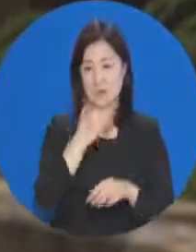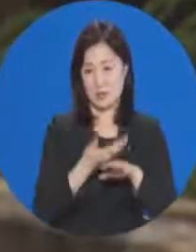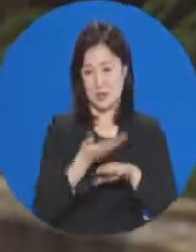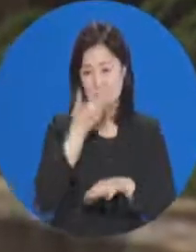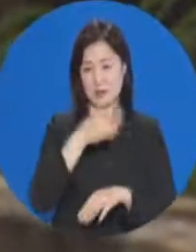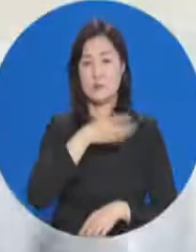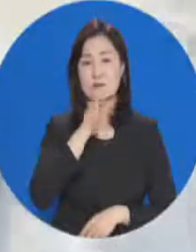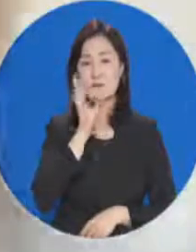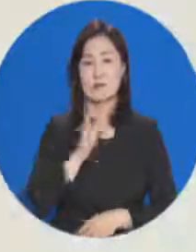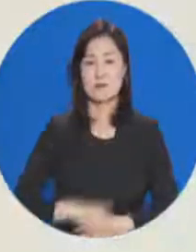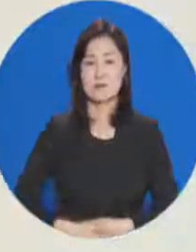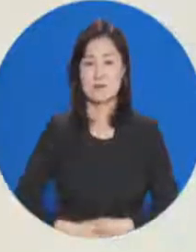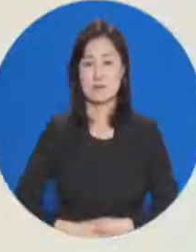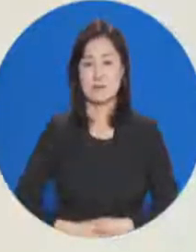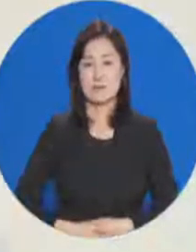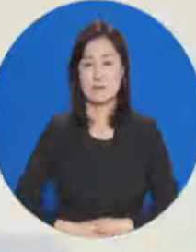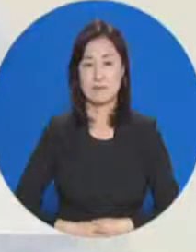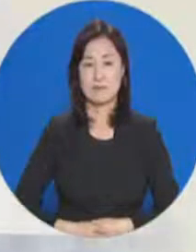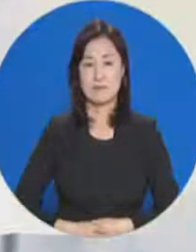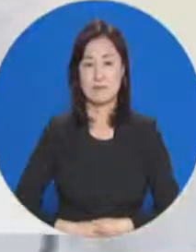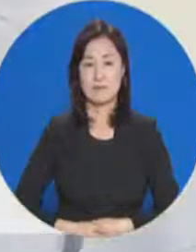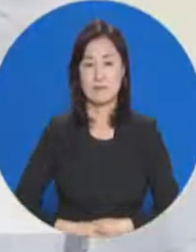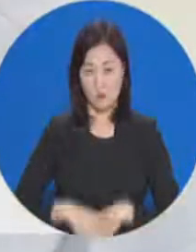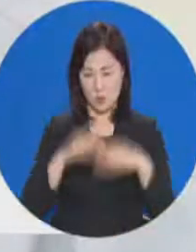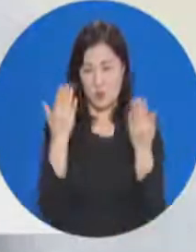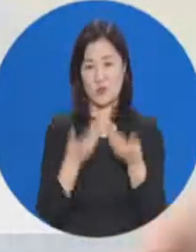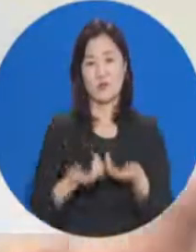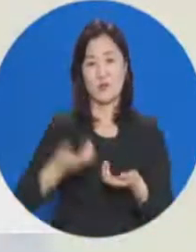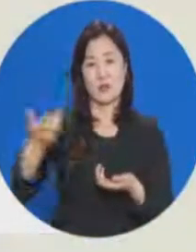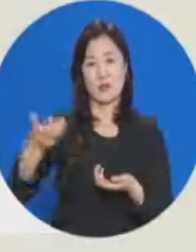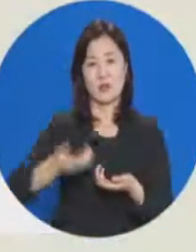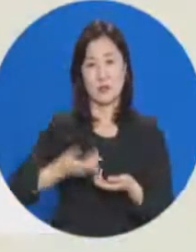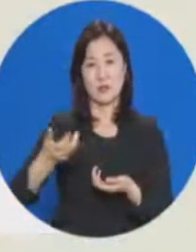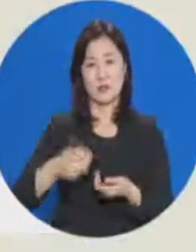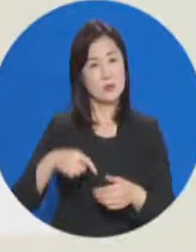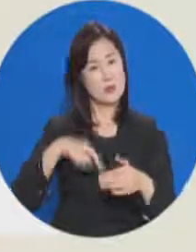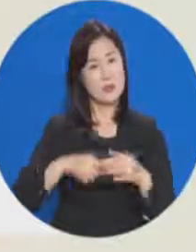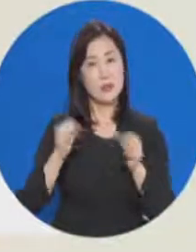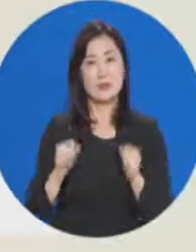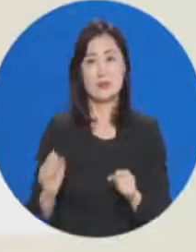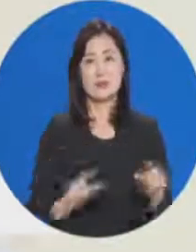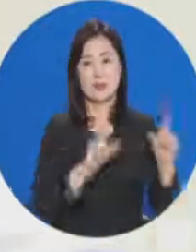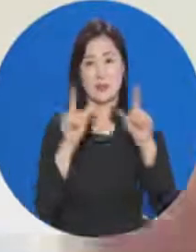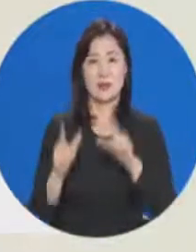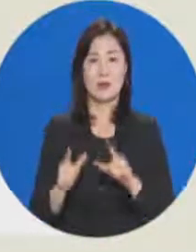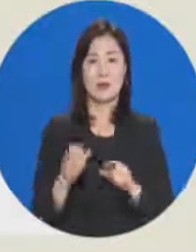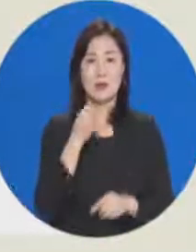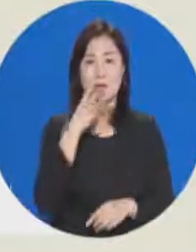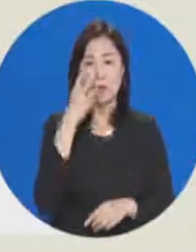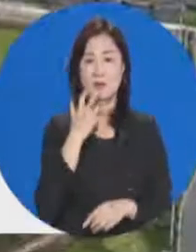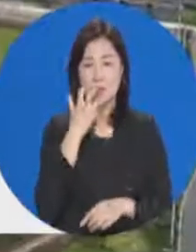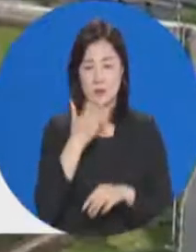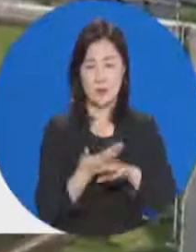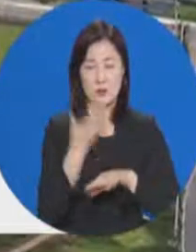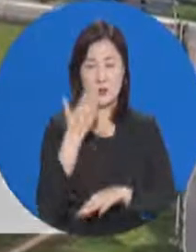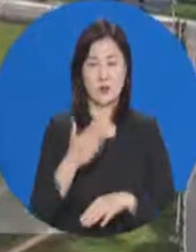이상입니다. 전부 다 격진하고 이런 게 이제 여기 사는 사람들 전부 다 80이 다 그건 넘으셨어. 주의자님도 80이